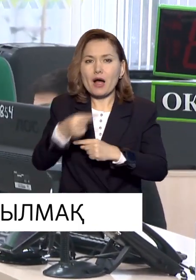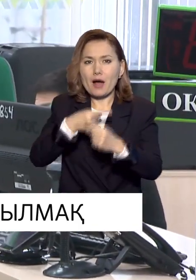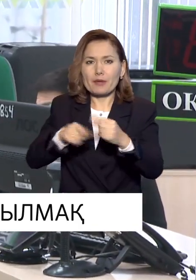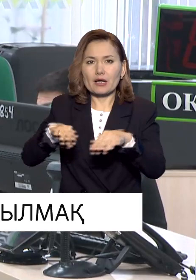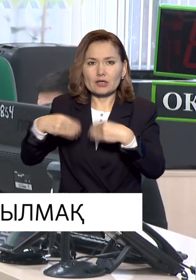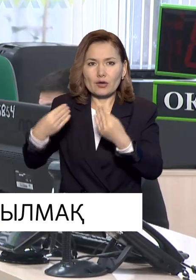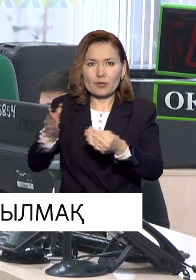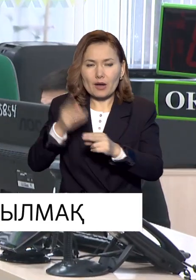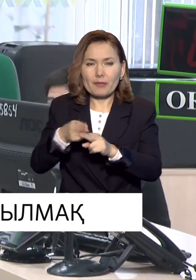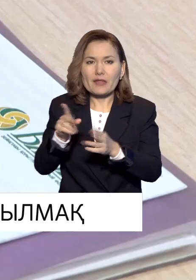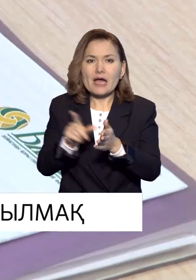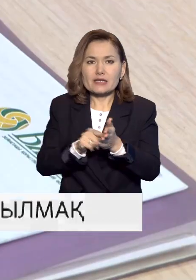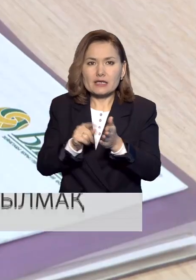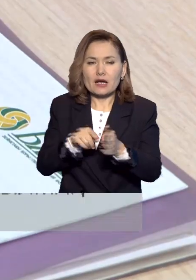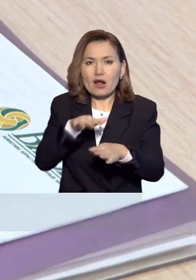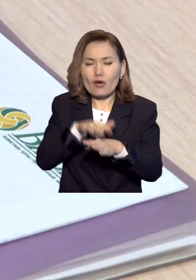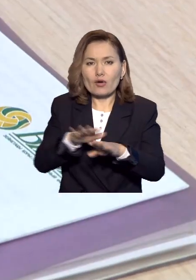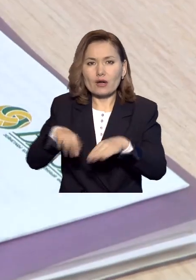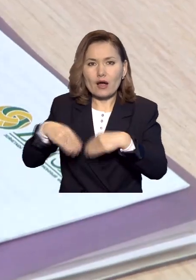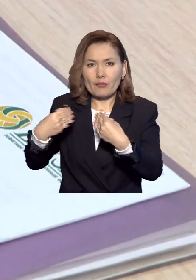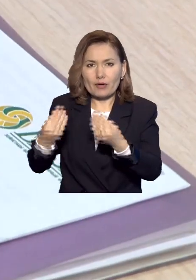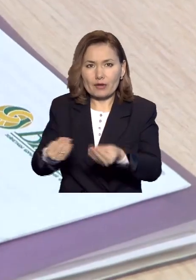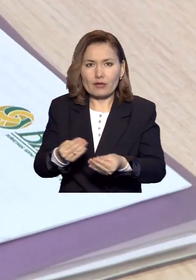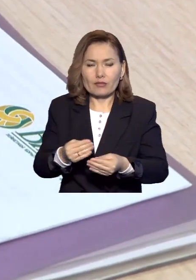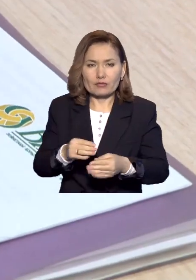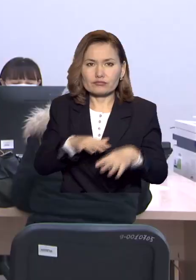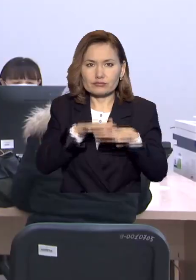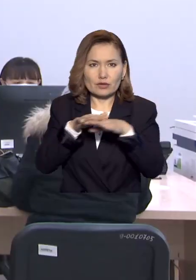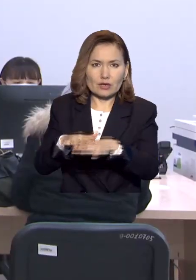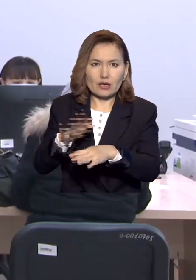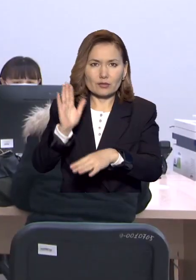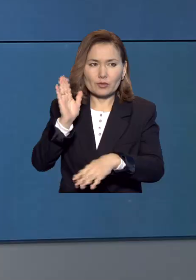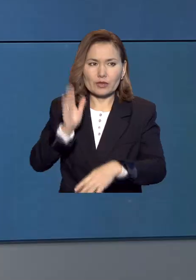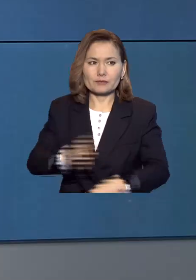ақшасы зейнетақы қорына ерікті аударым ретінде аударылмақ.